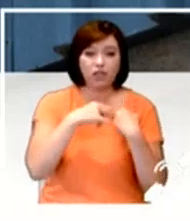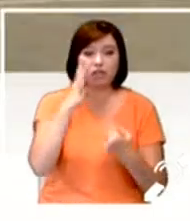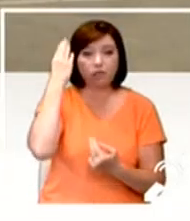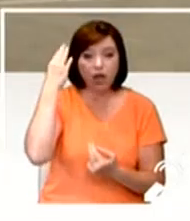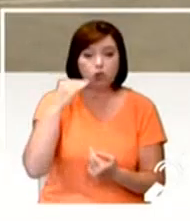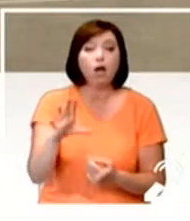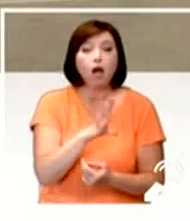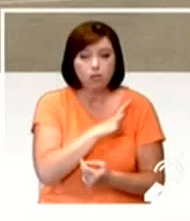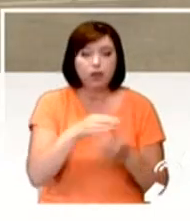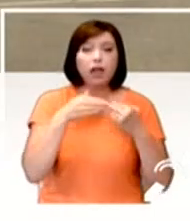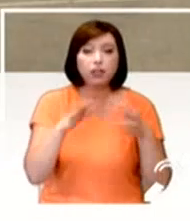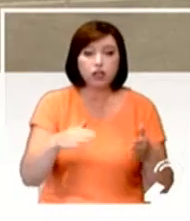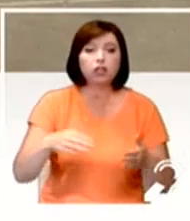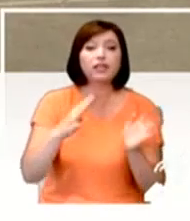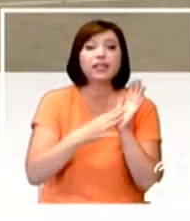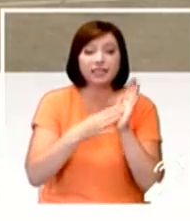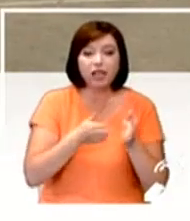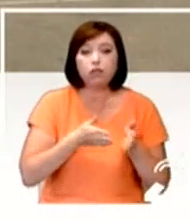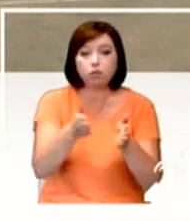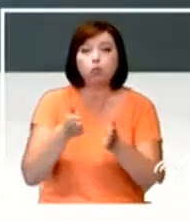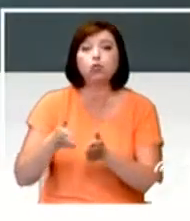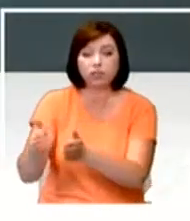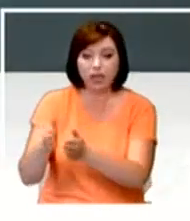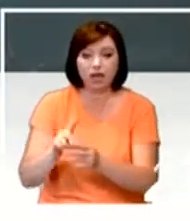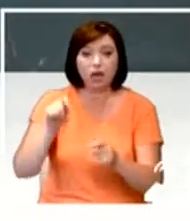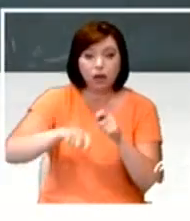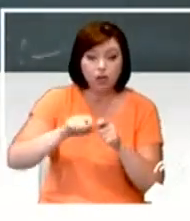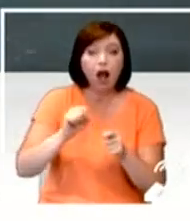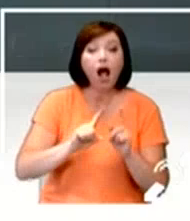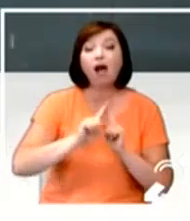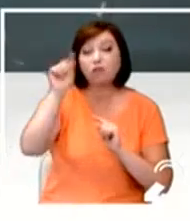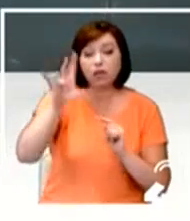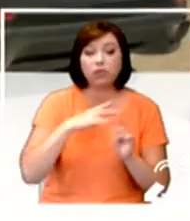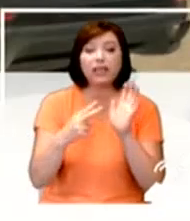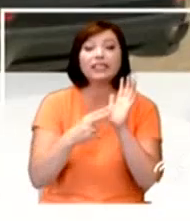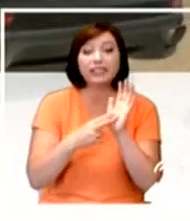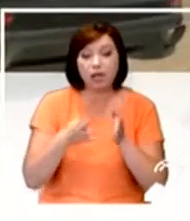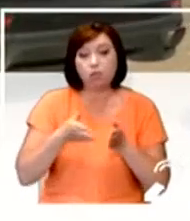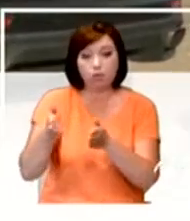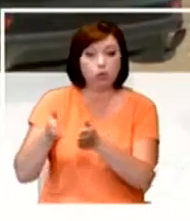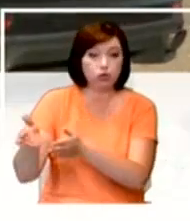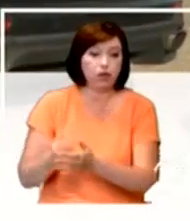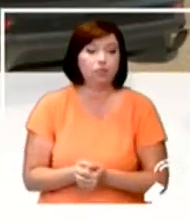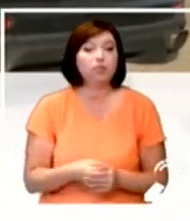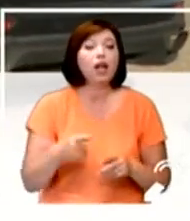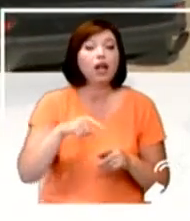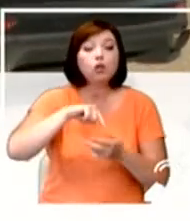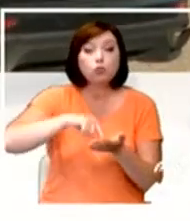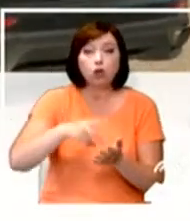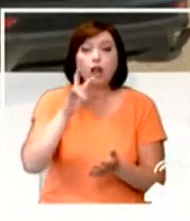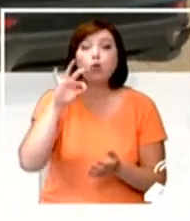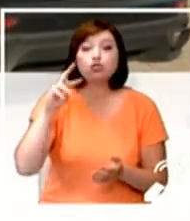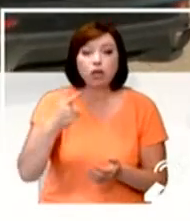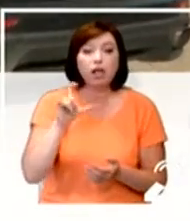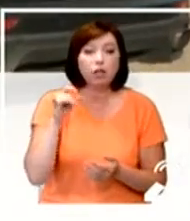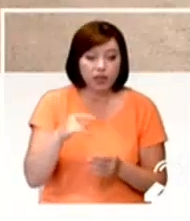Republica Moldova au fost deschise 9 piste de control, iar la ieșire erau 7 piste funcționale. În punctul de trecere a frontierei